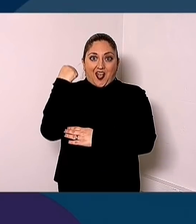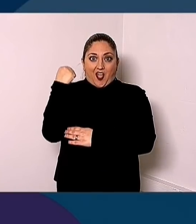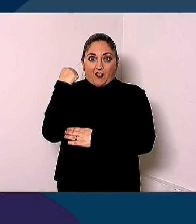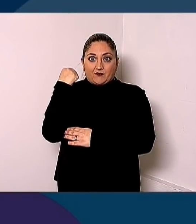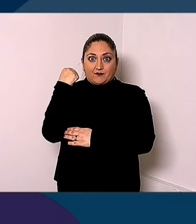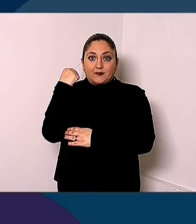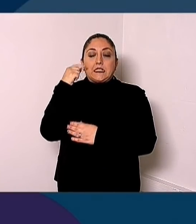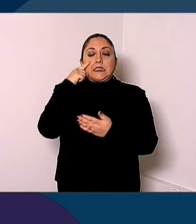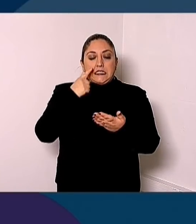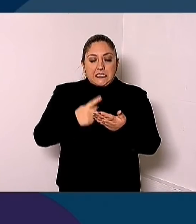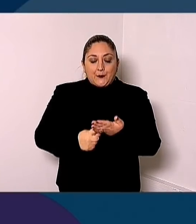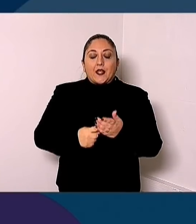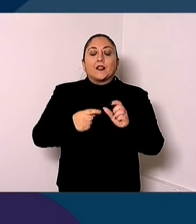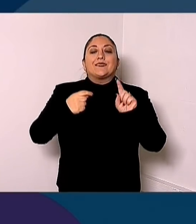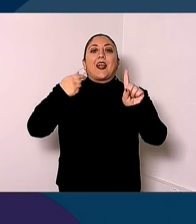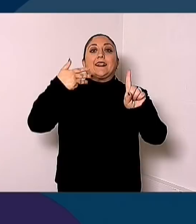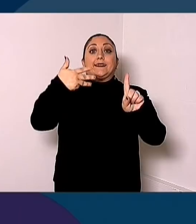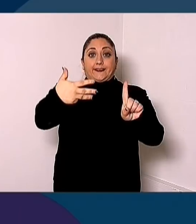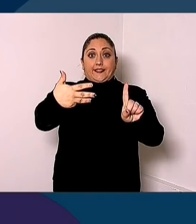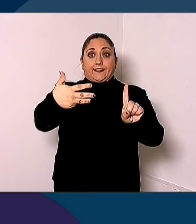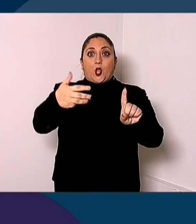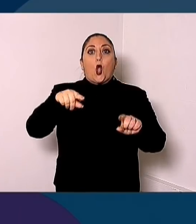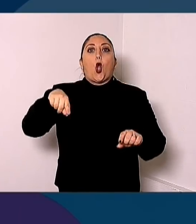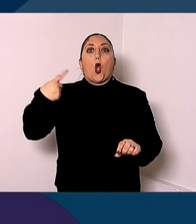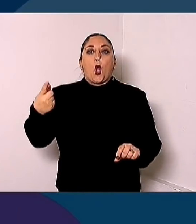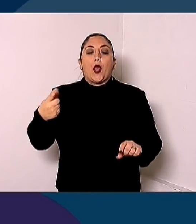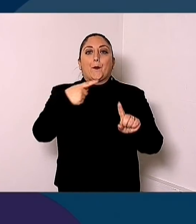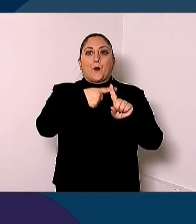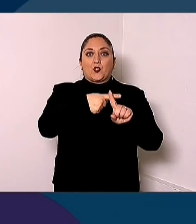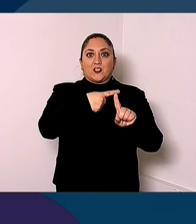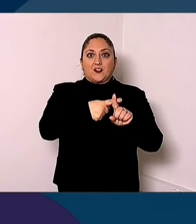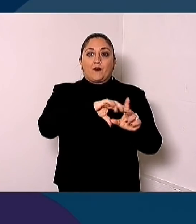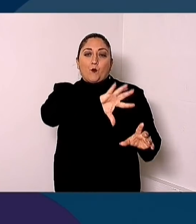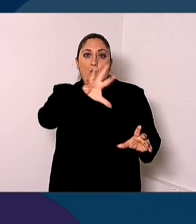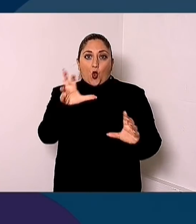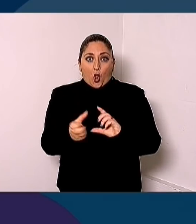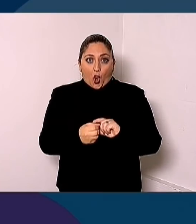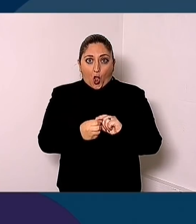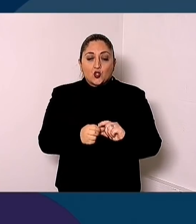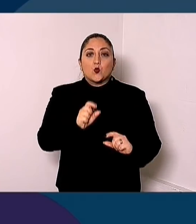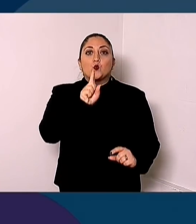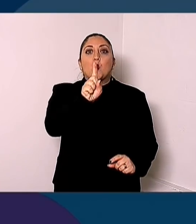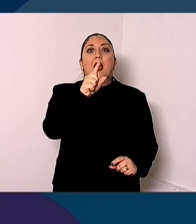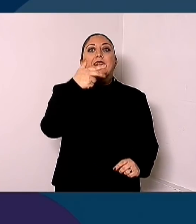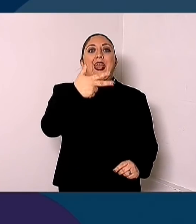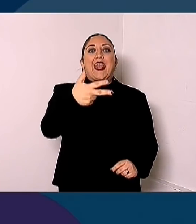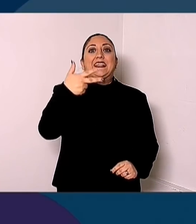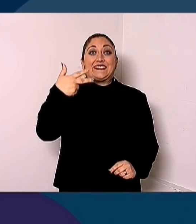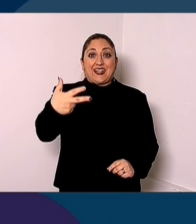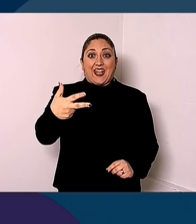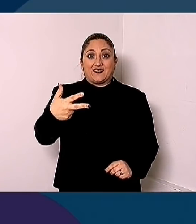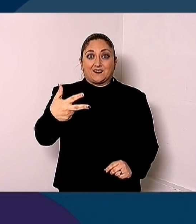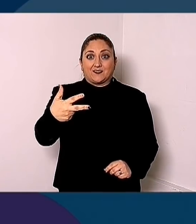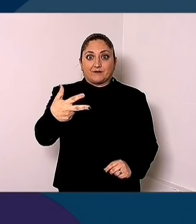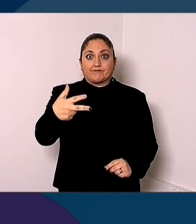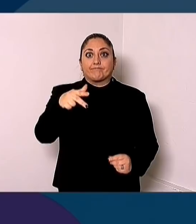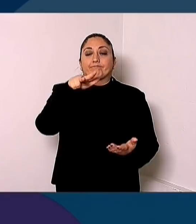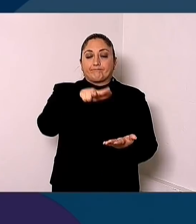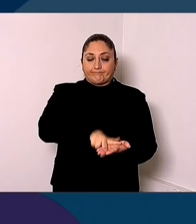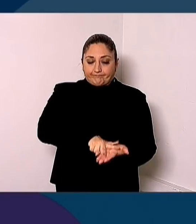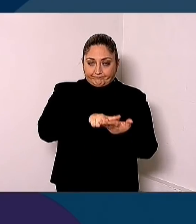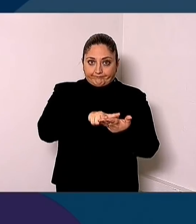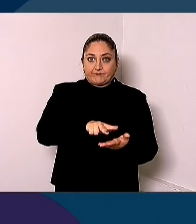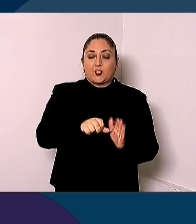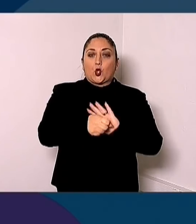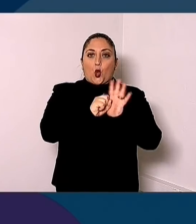19 il-kas li huwa pożittiv u għalhekk issa għandna 188 confirmed cases. Tajab,